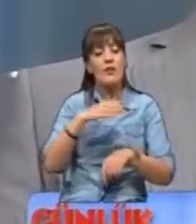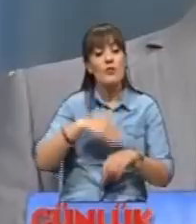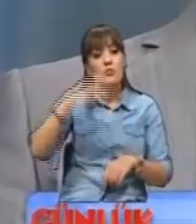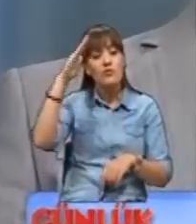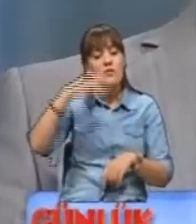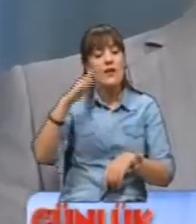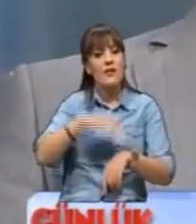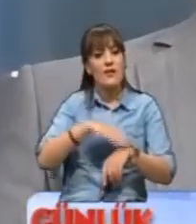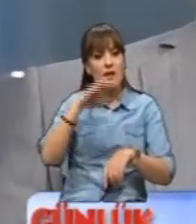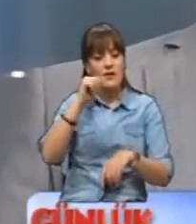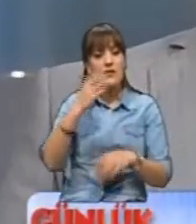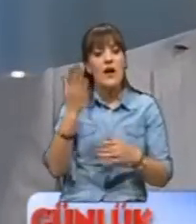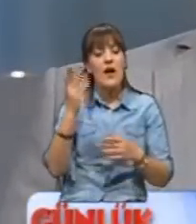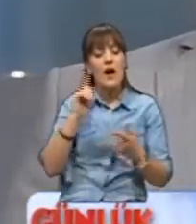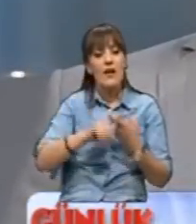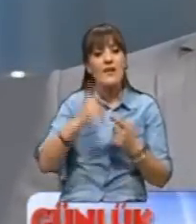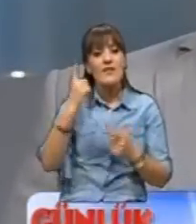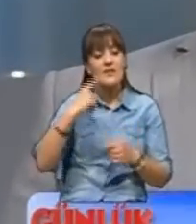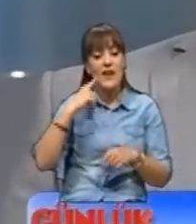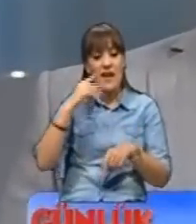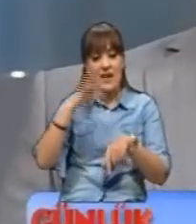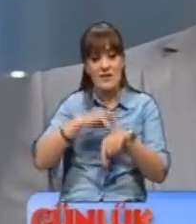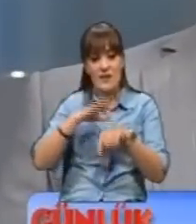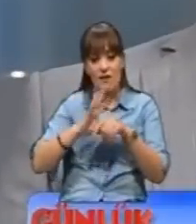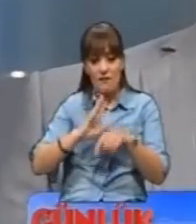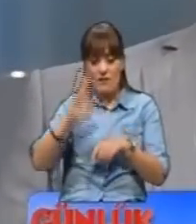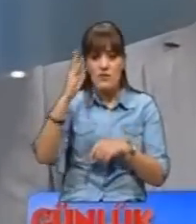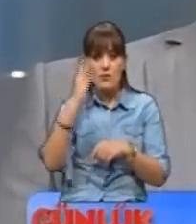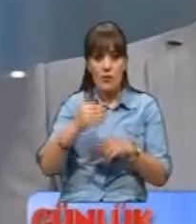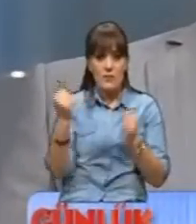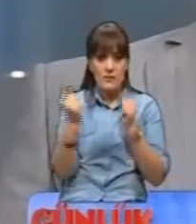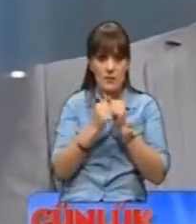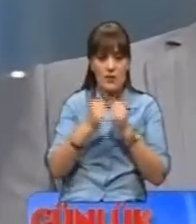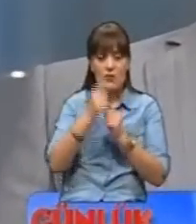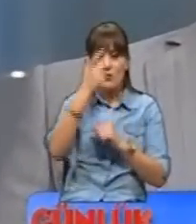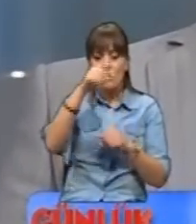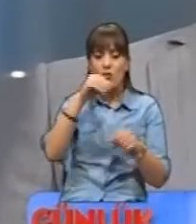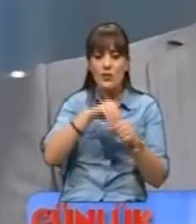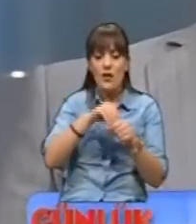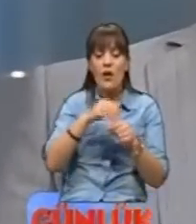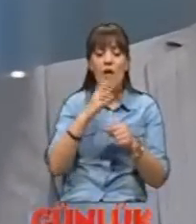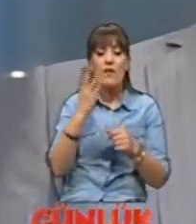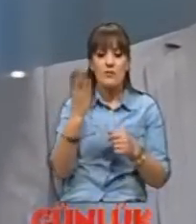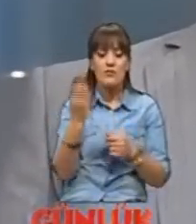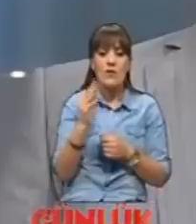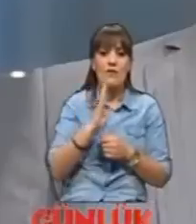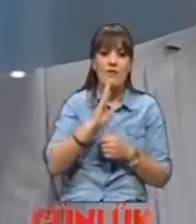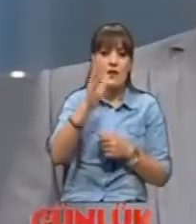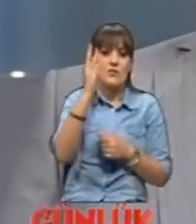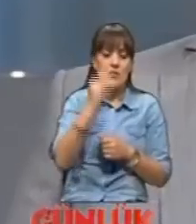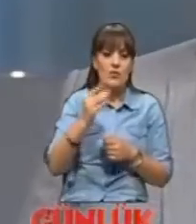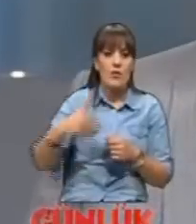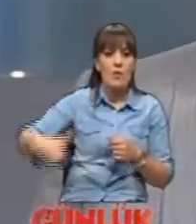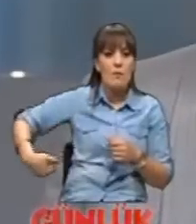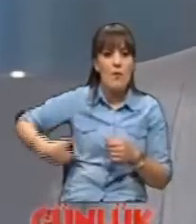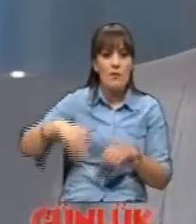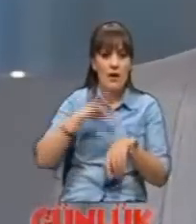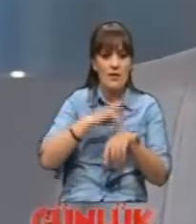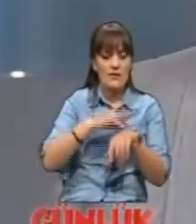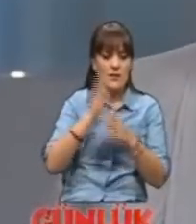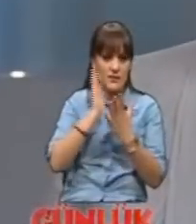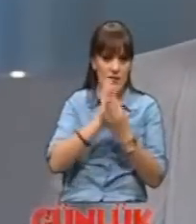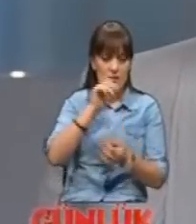hipertansiyon artı diyabet sıklığının artmasıyla beraber Türkiye'de de oldukça arttı böbrek hastalığı insidansı.